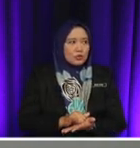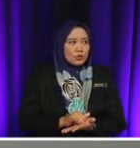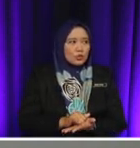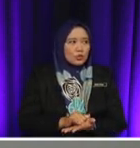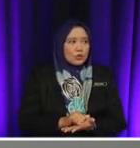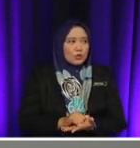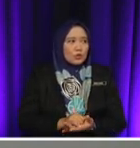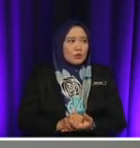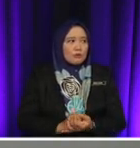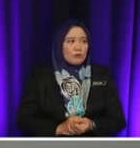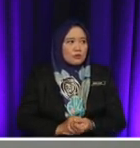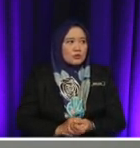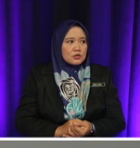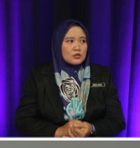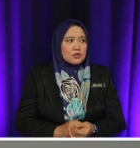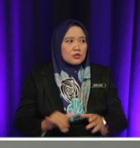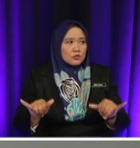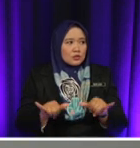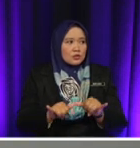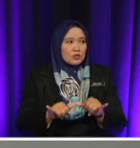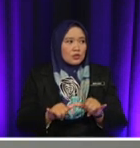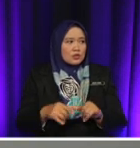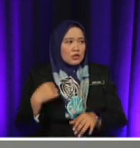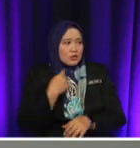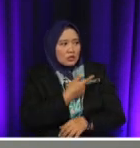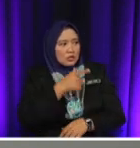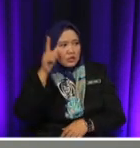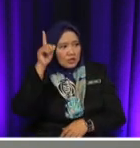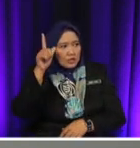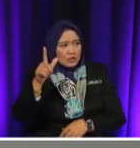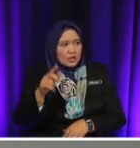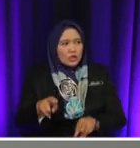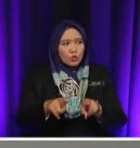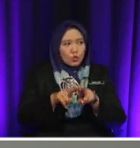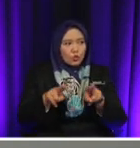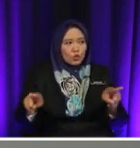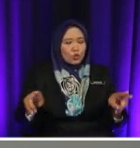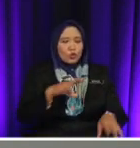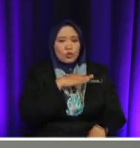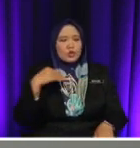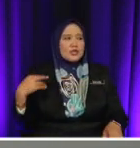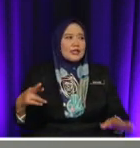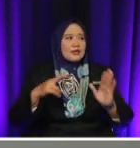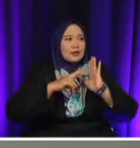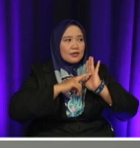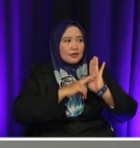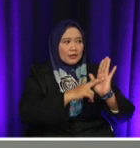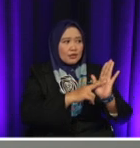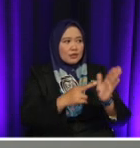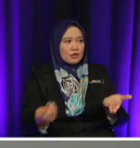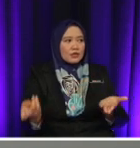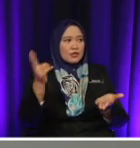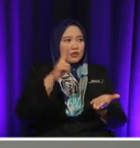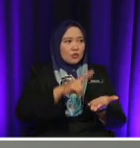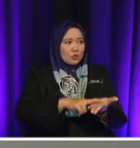sekeliling setiap cakera okey diameter setiap kawasan jenis diukur dan direkod dalam jadual di bawah di mana selepas pada 48